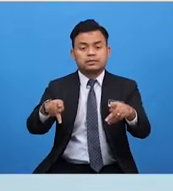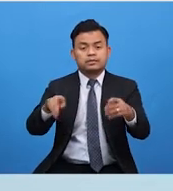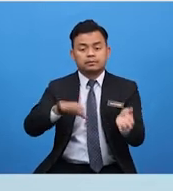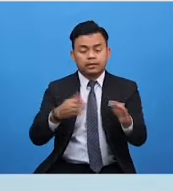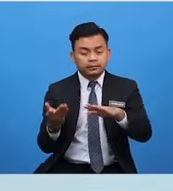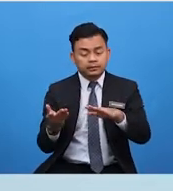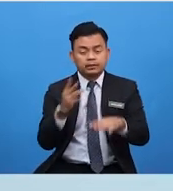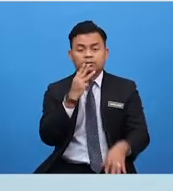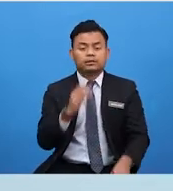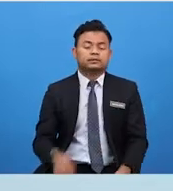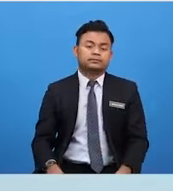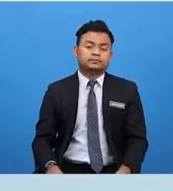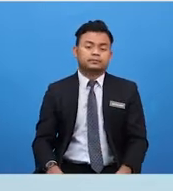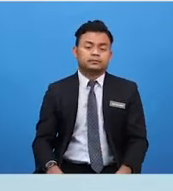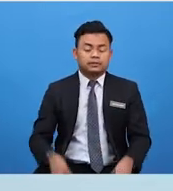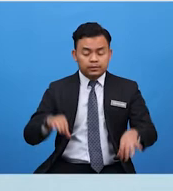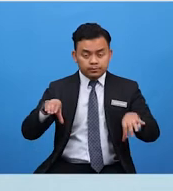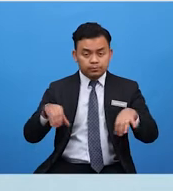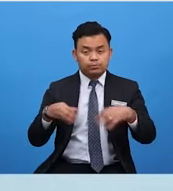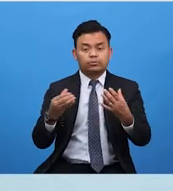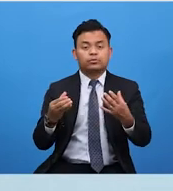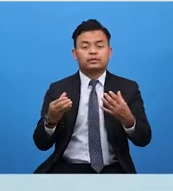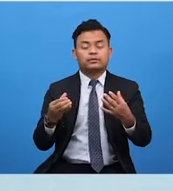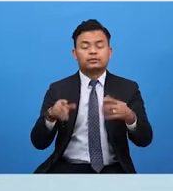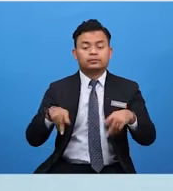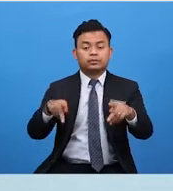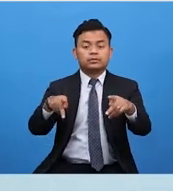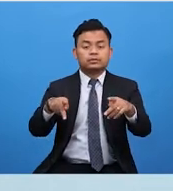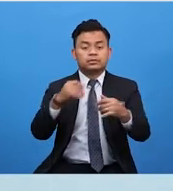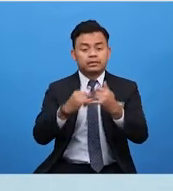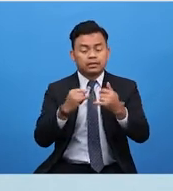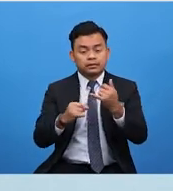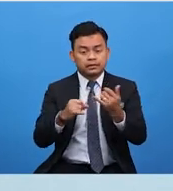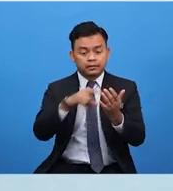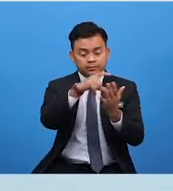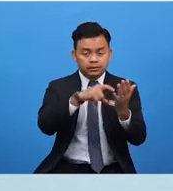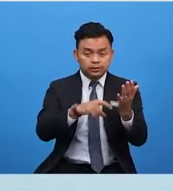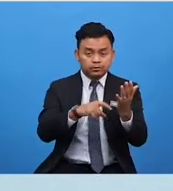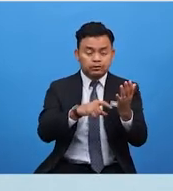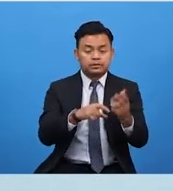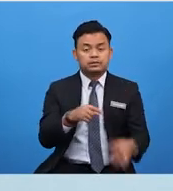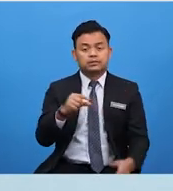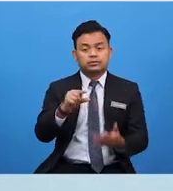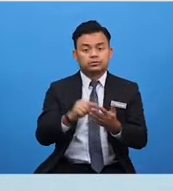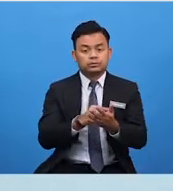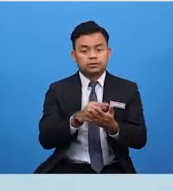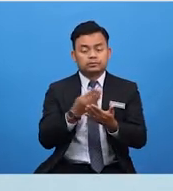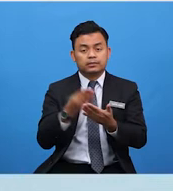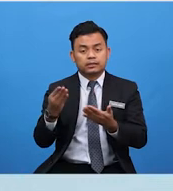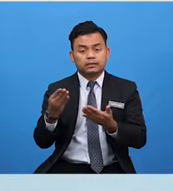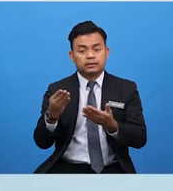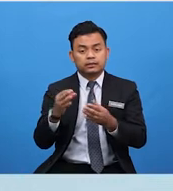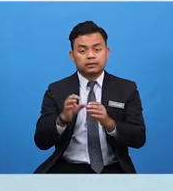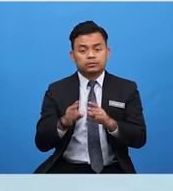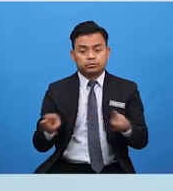melaksanakan proses akhir batik lukis menggunakan bahan utama iaitu larutan sodium silikat,